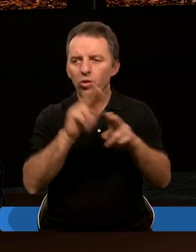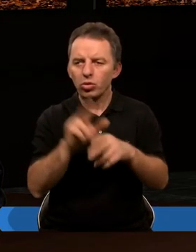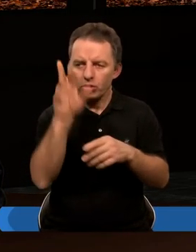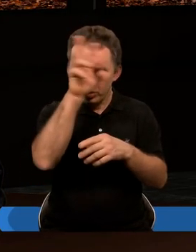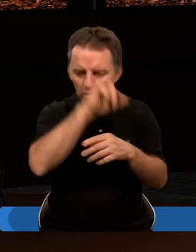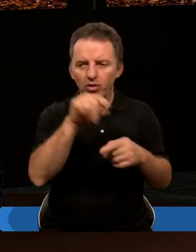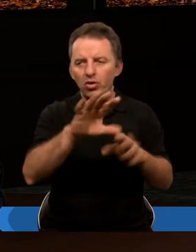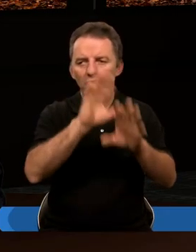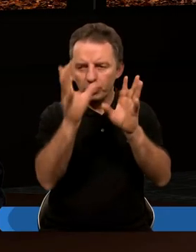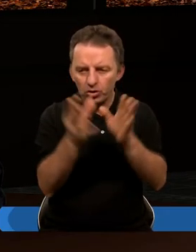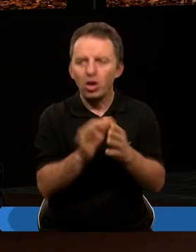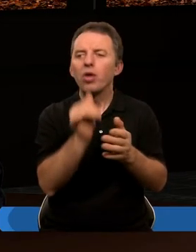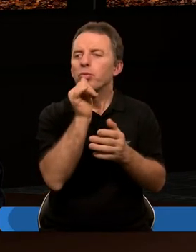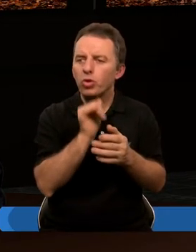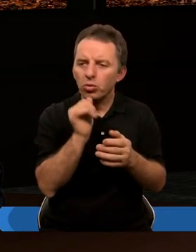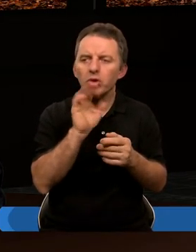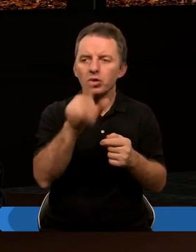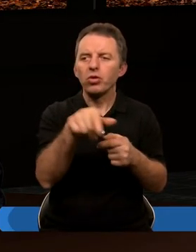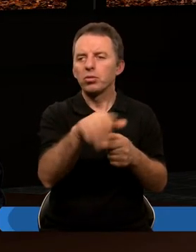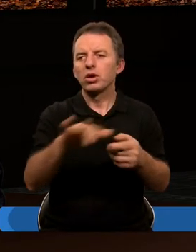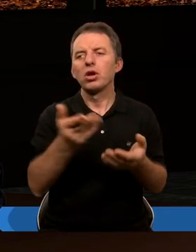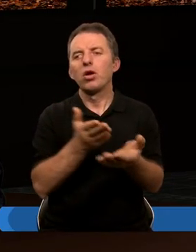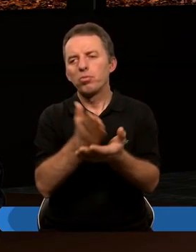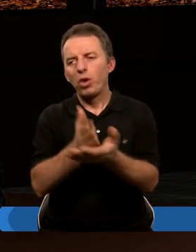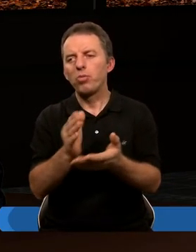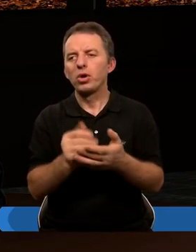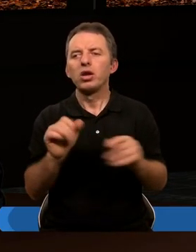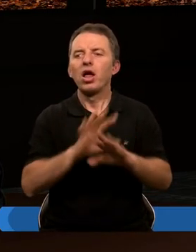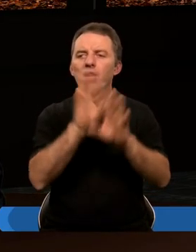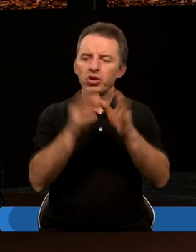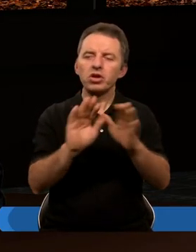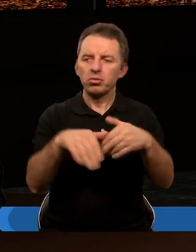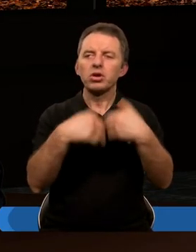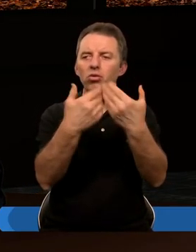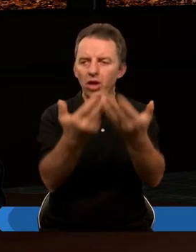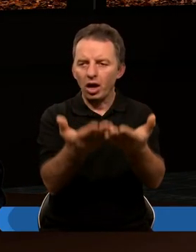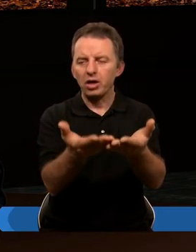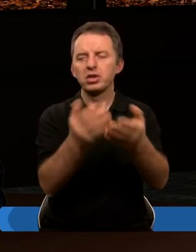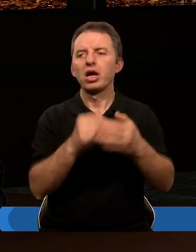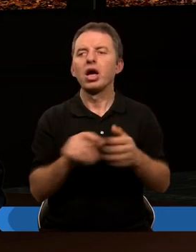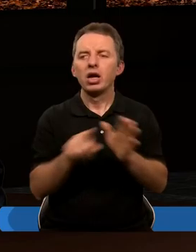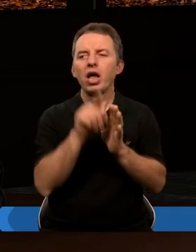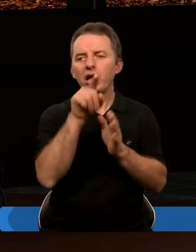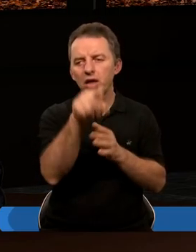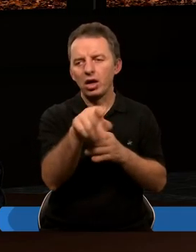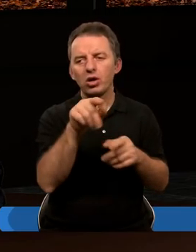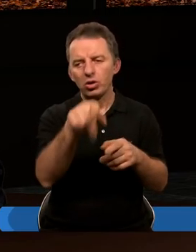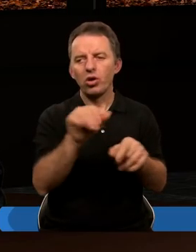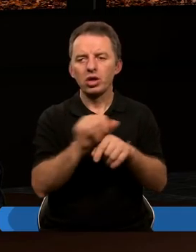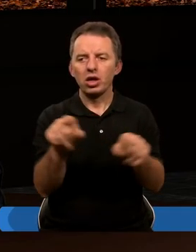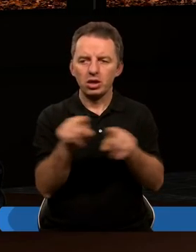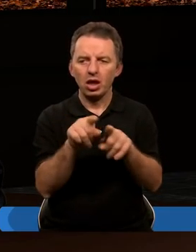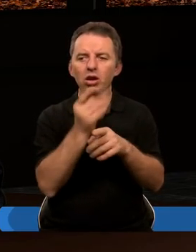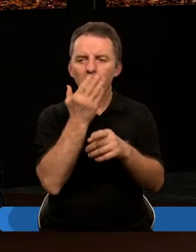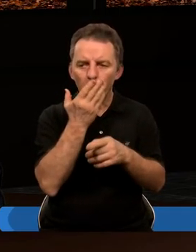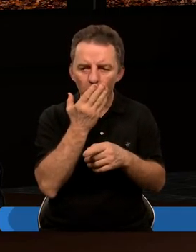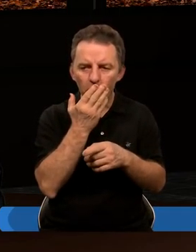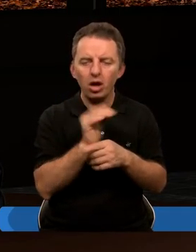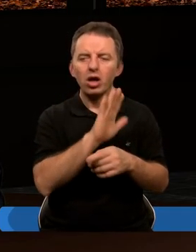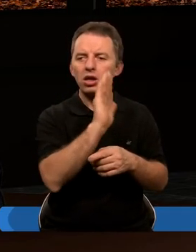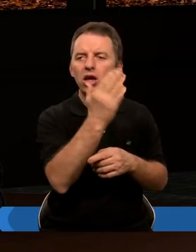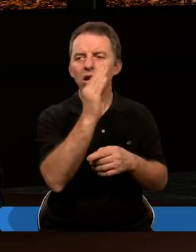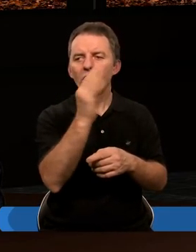którzy rzeczywiście w tym wszystkim są i próbują tym dzieciom pomóc. Nie wszystkim się daje. Dlatego to jest też, to co mówię jest